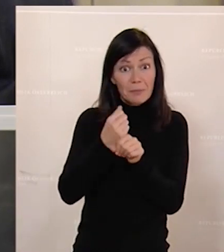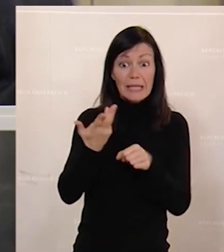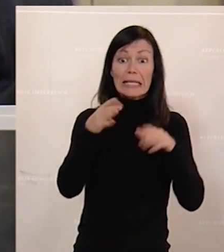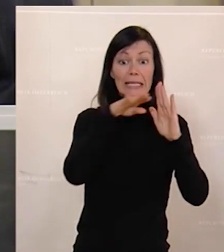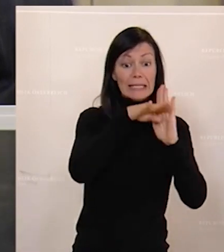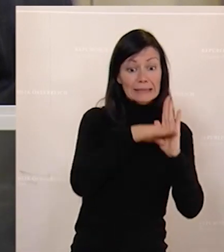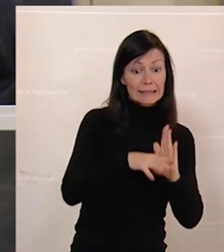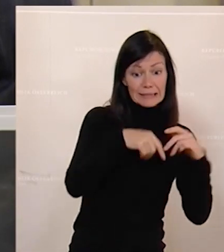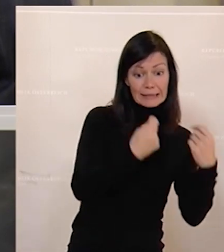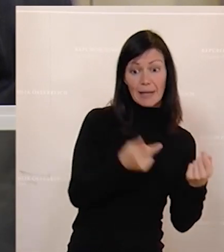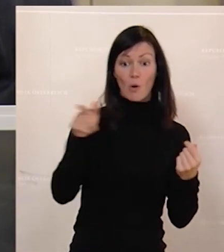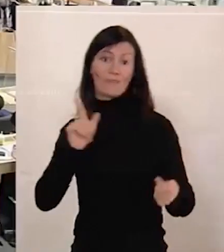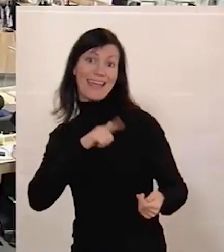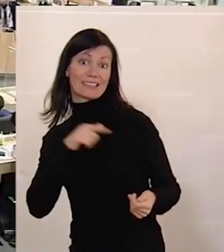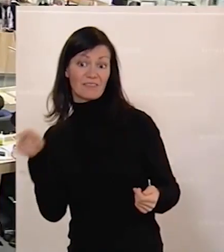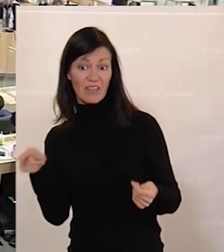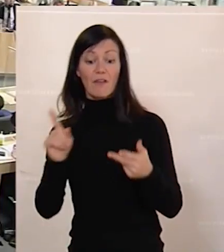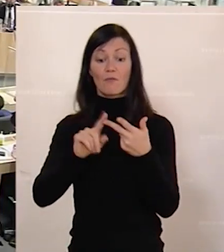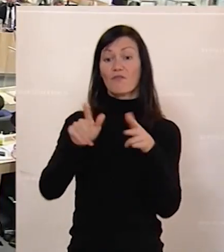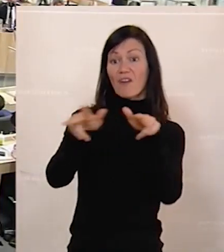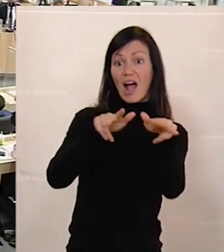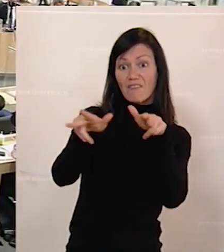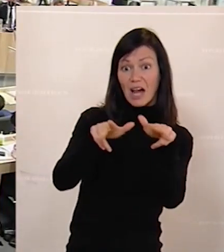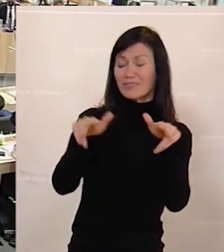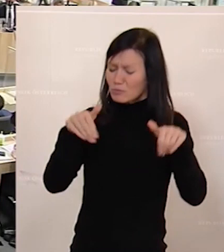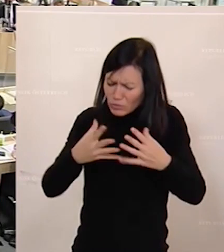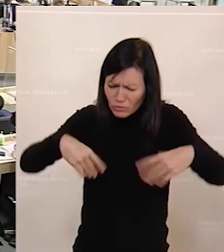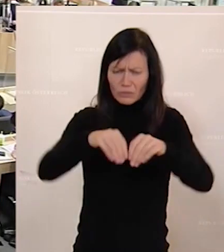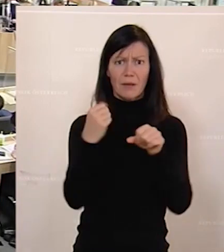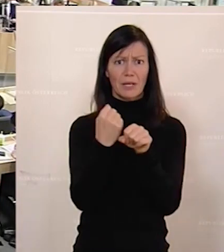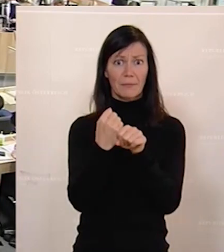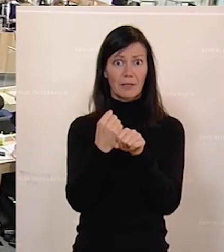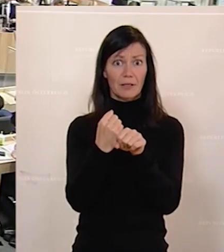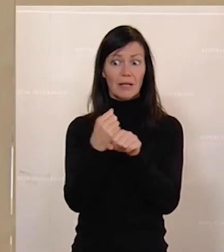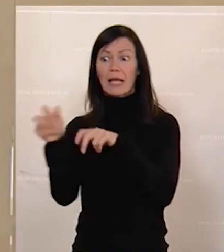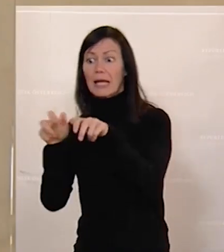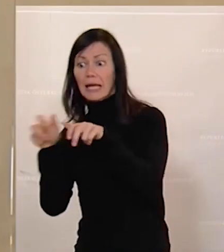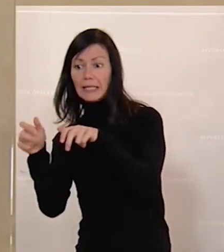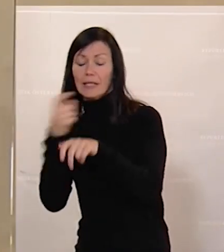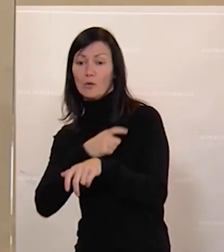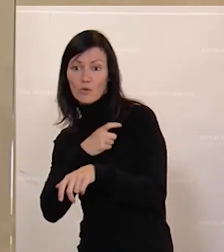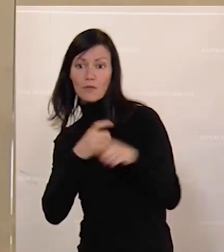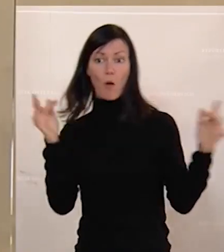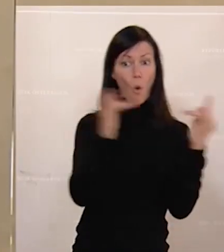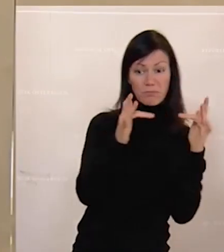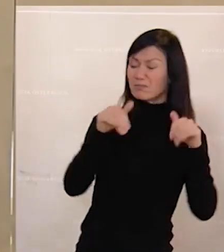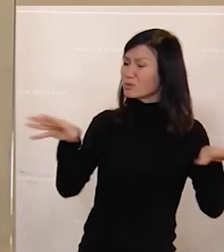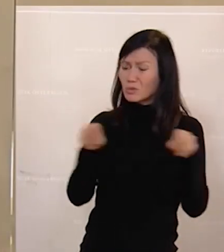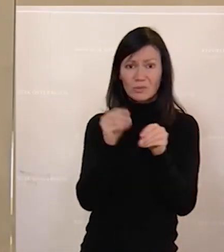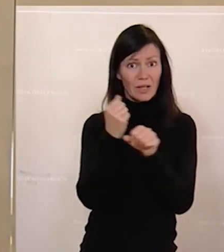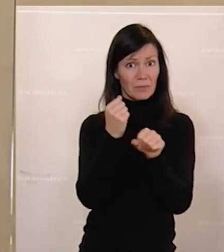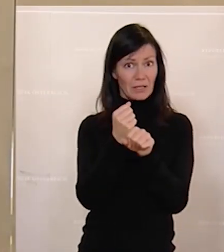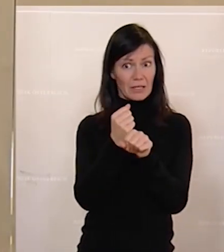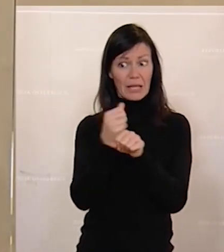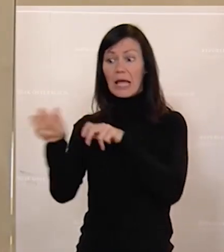und Exekutive und die Verwaltung. Opposition und Regierungsparteien, Parlament und Regierung. Denn wir sind in